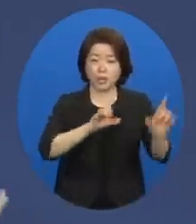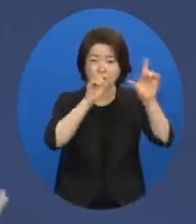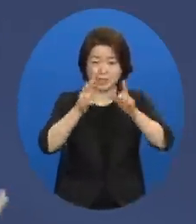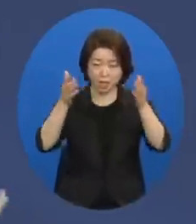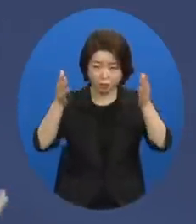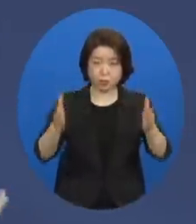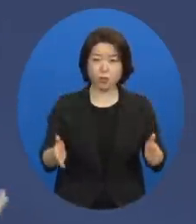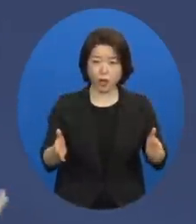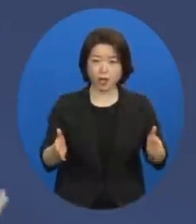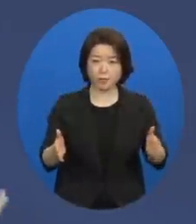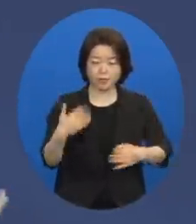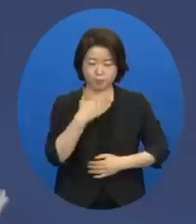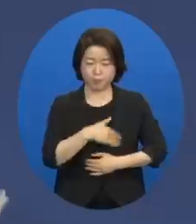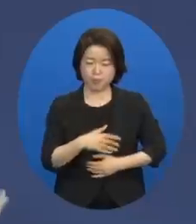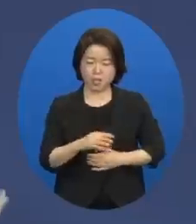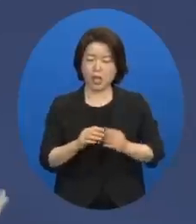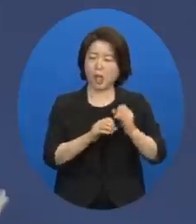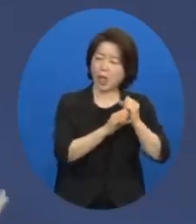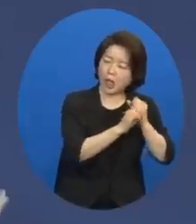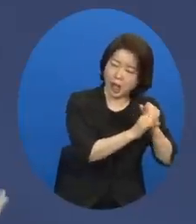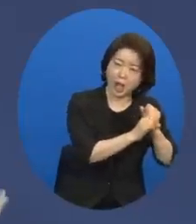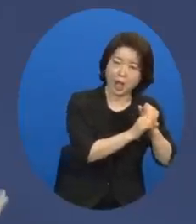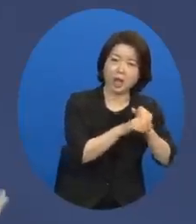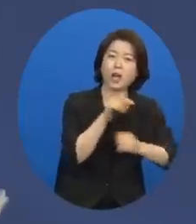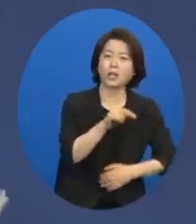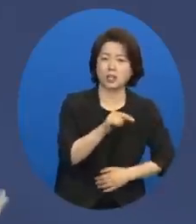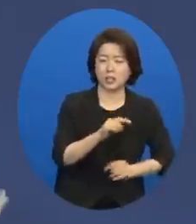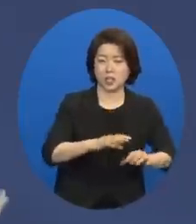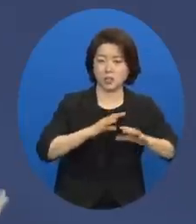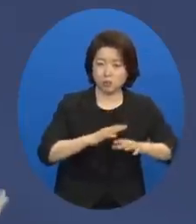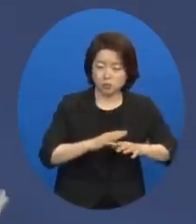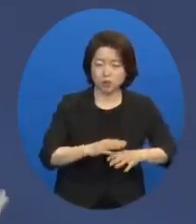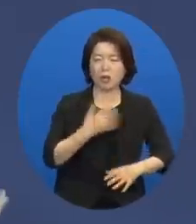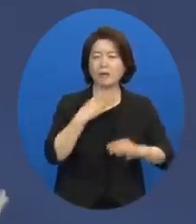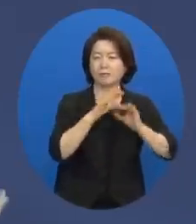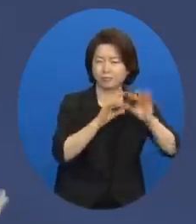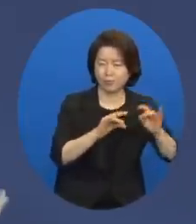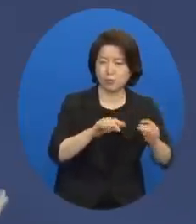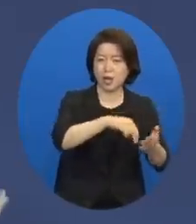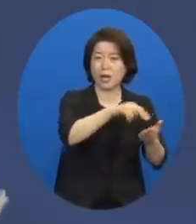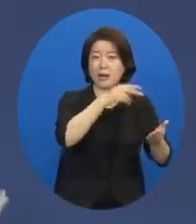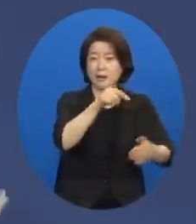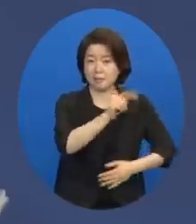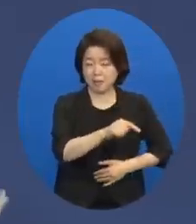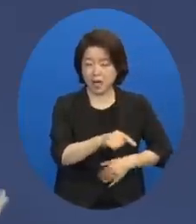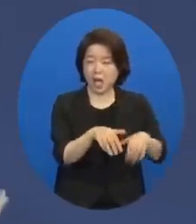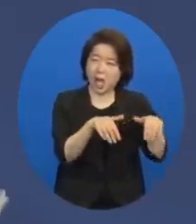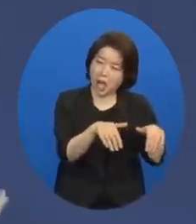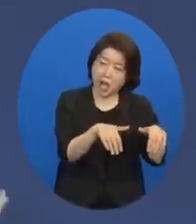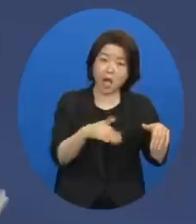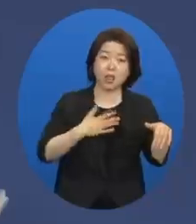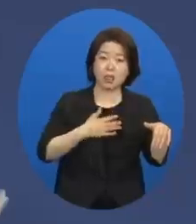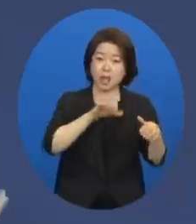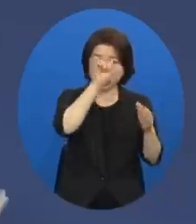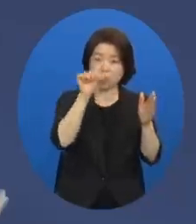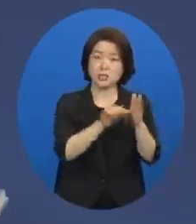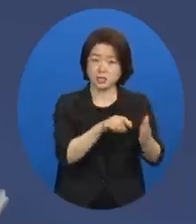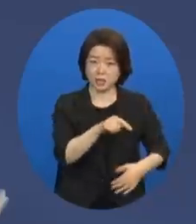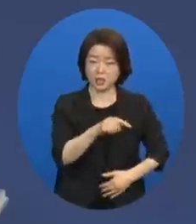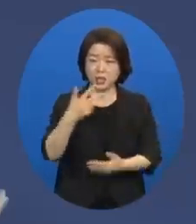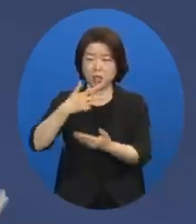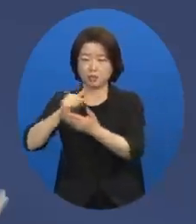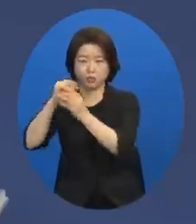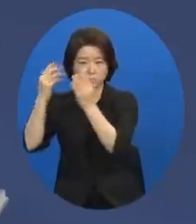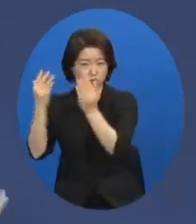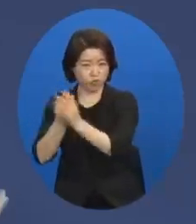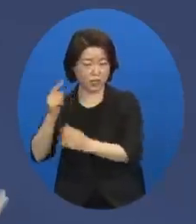동안 육체에 매여 질질 끌려다니는 두려움과 목마름과 방황에 종노릇하던 우리의 인생을 주님께서